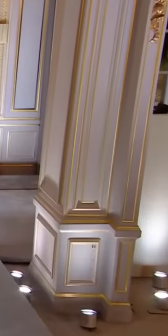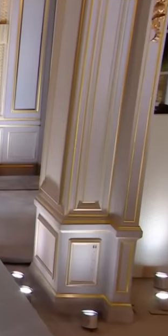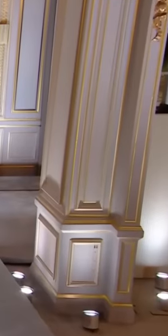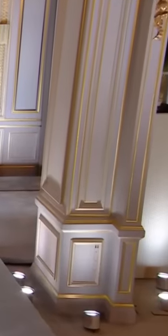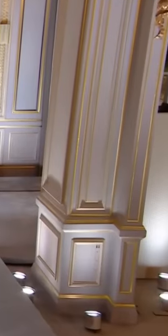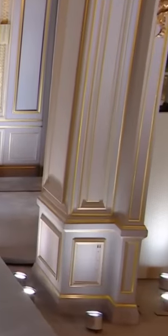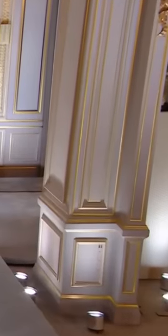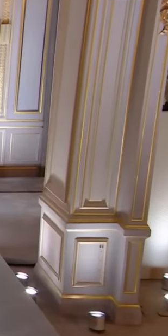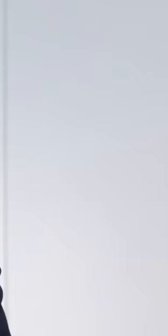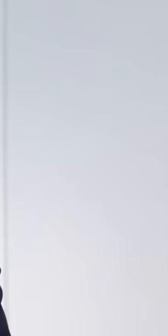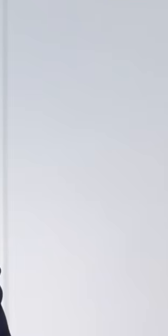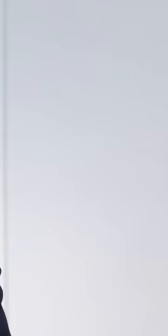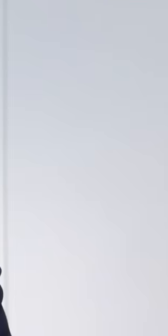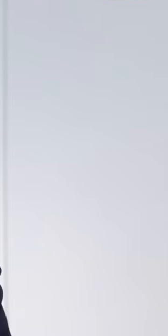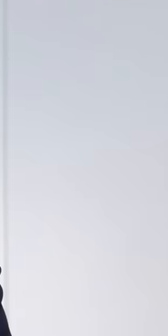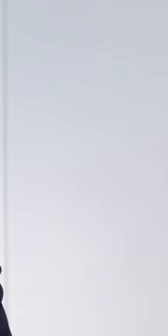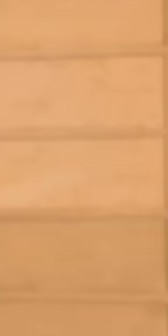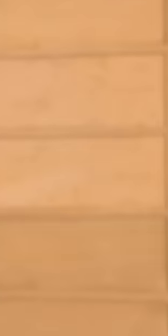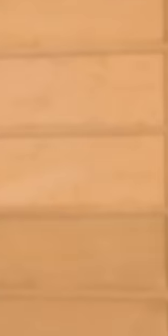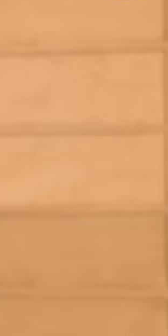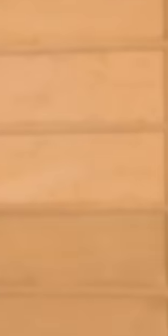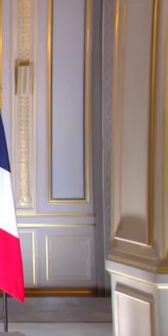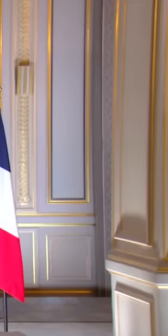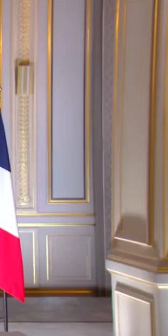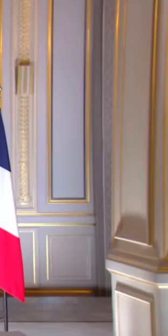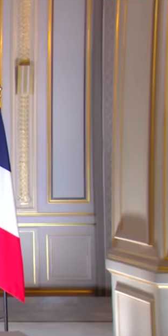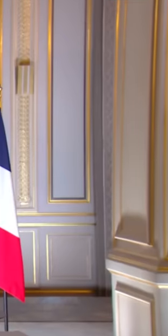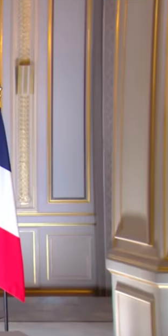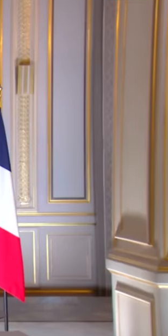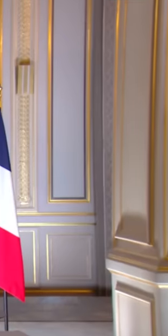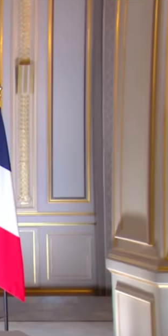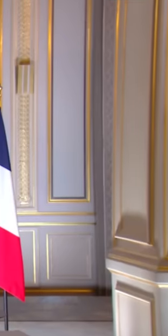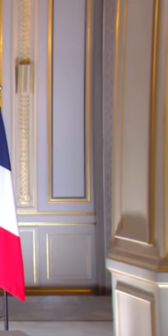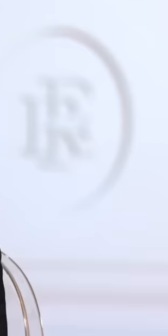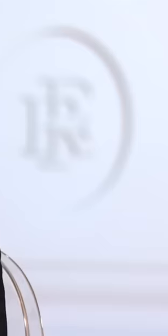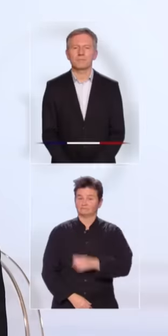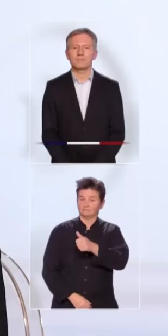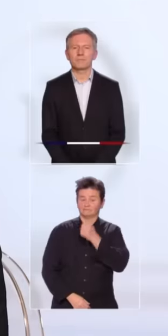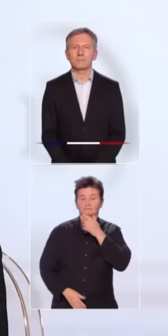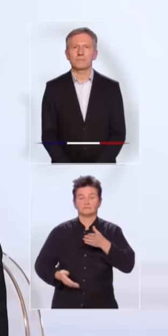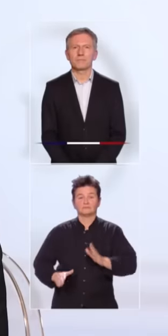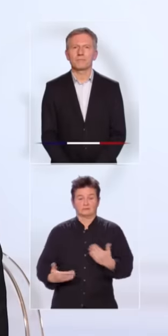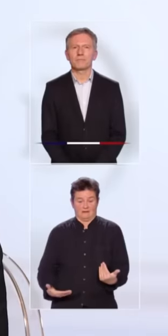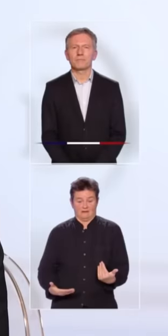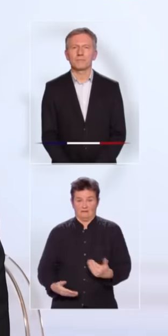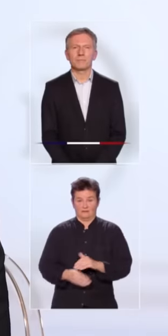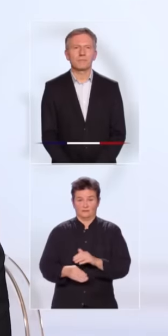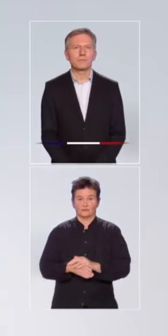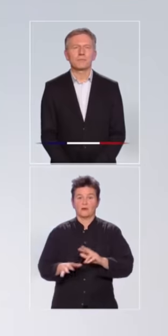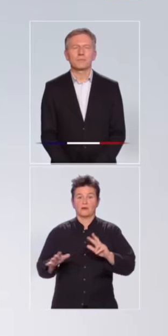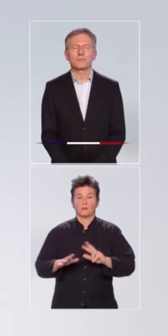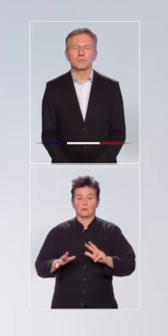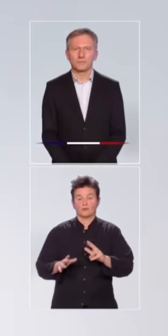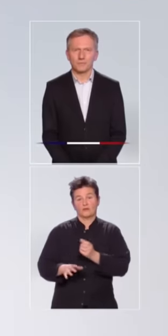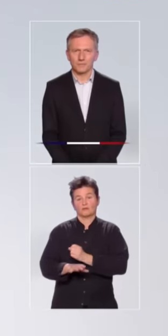Bonsoir, Monsieur le Président. Bonsoir. Bonsoir, Monsieur le Président. Bonsoir à vous. Vous avez choisi de vous exprimer dans les 20 heures de nos deux chaînes